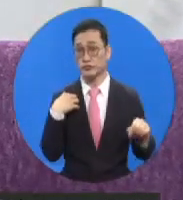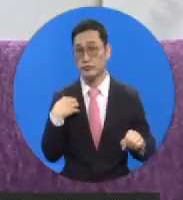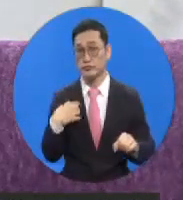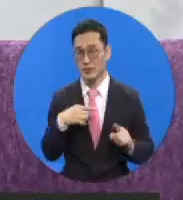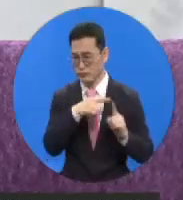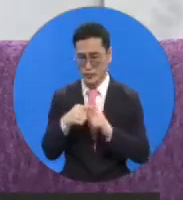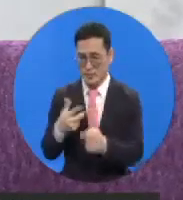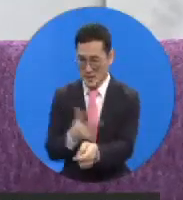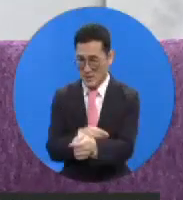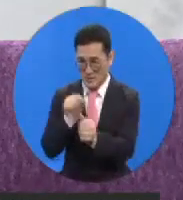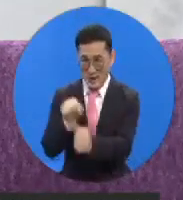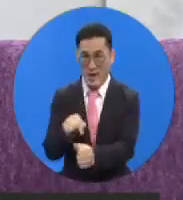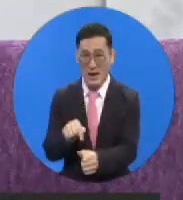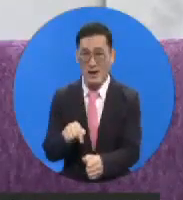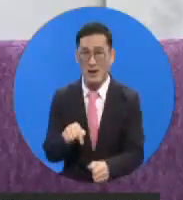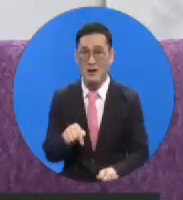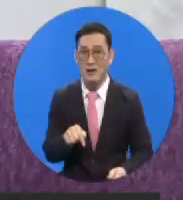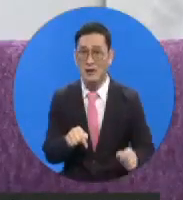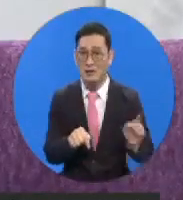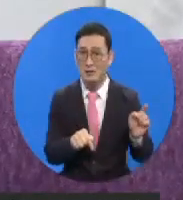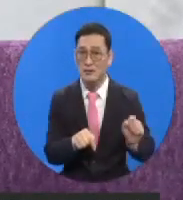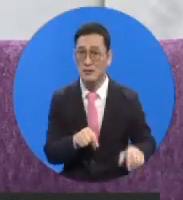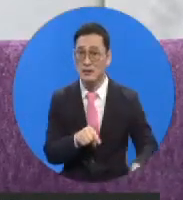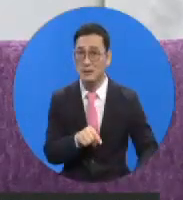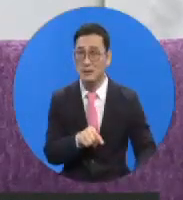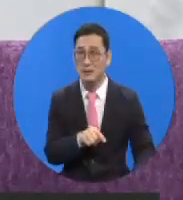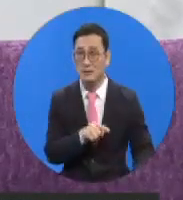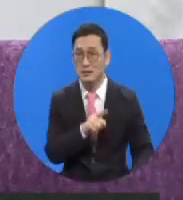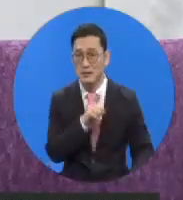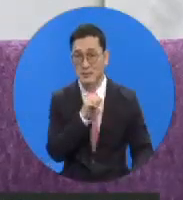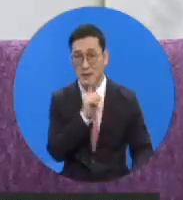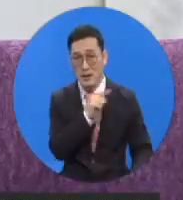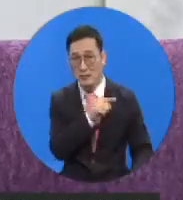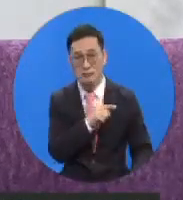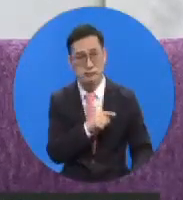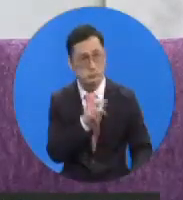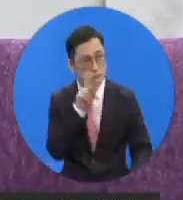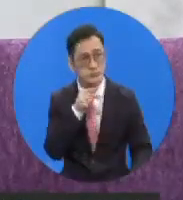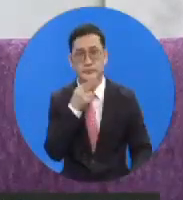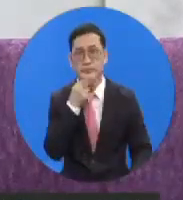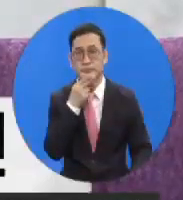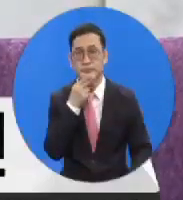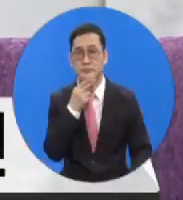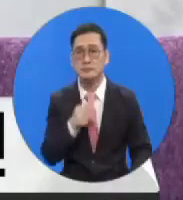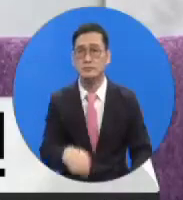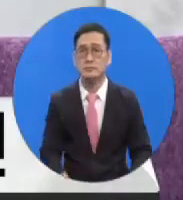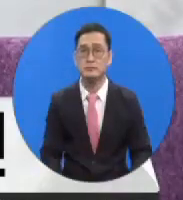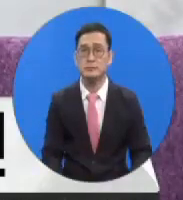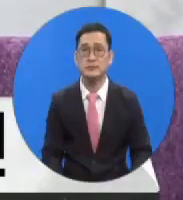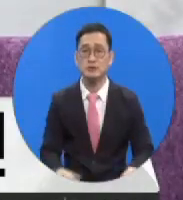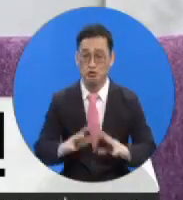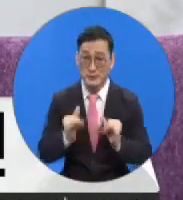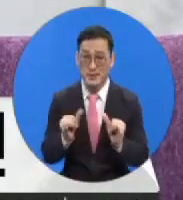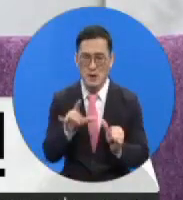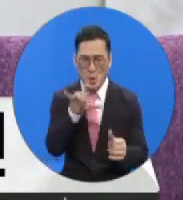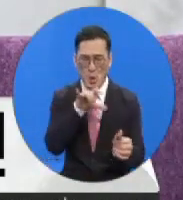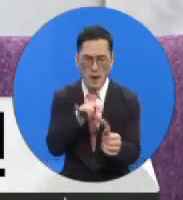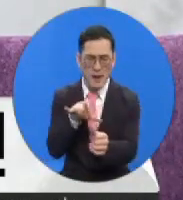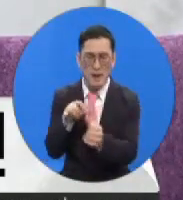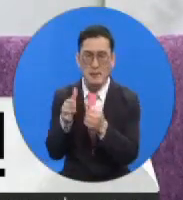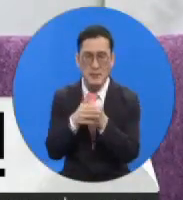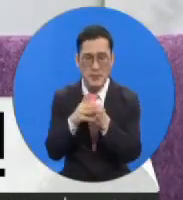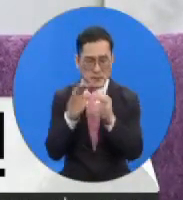박능우 장관의 말이 말 표현이 이상한 게 있고 그리고 저는 지금 이제 국민들이 코로나 이후 되게 민감해 있는 상황이지 않습니까?